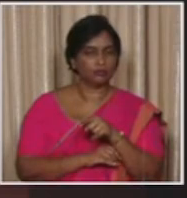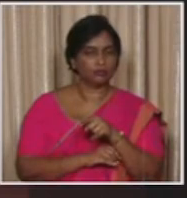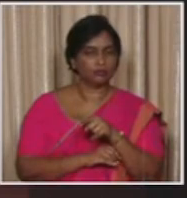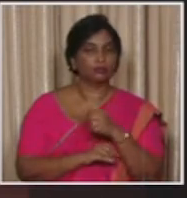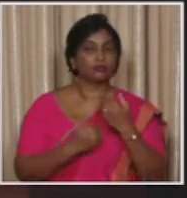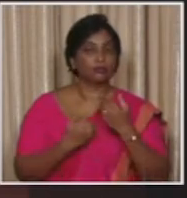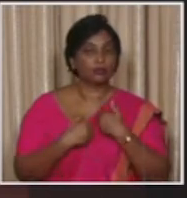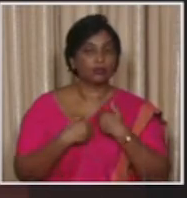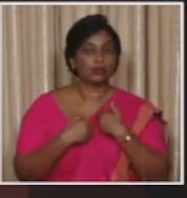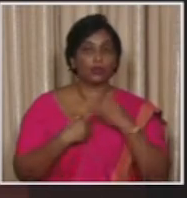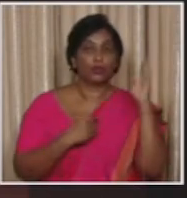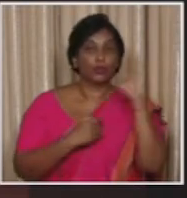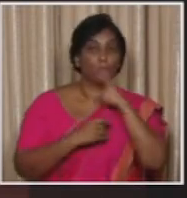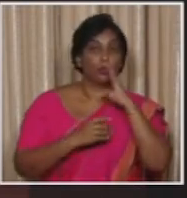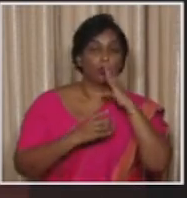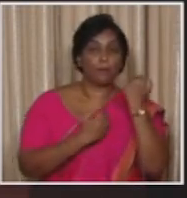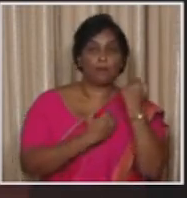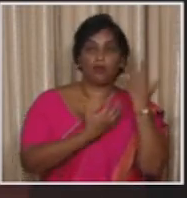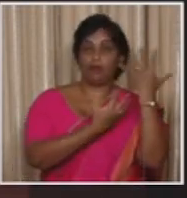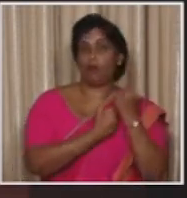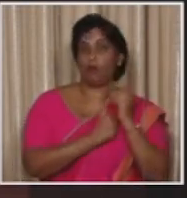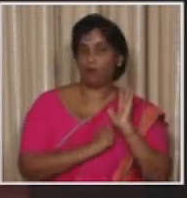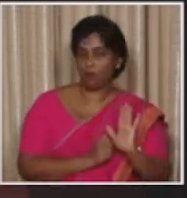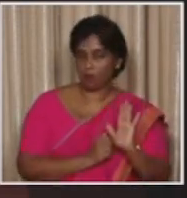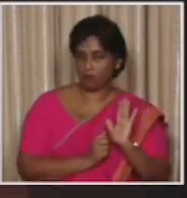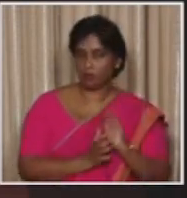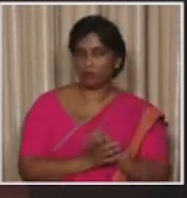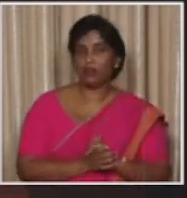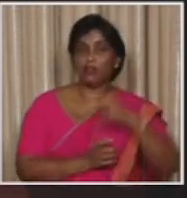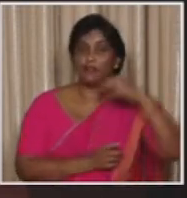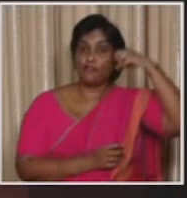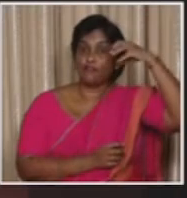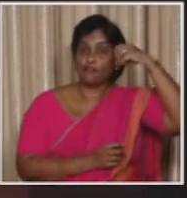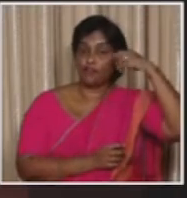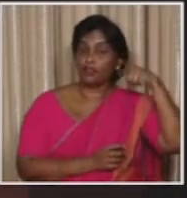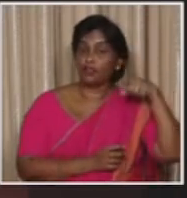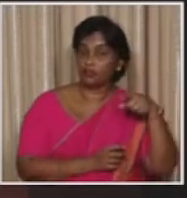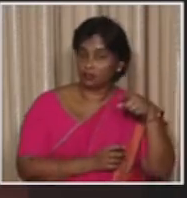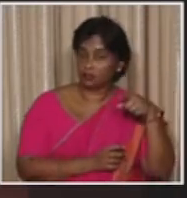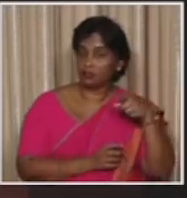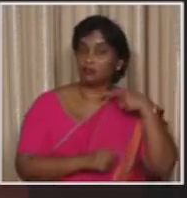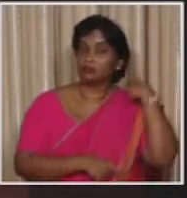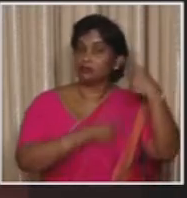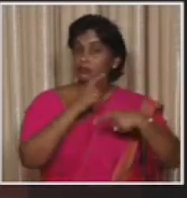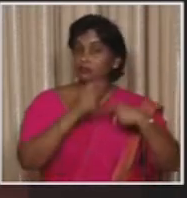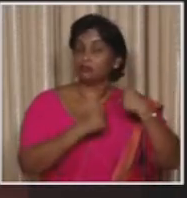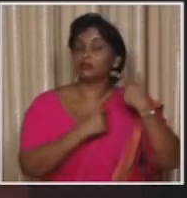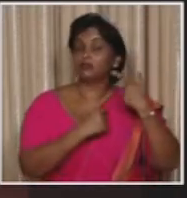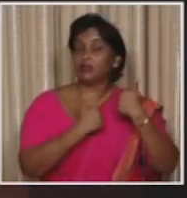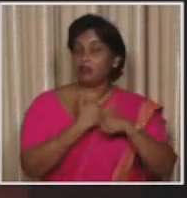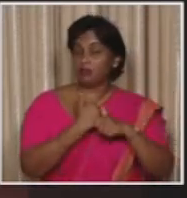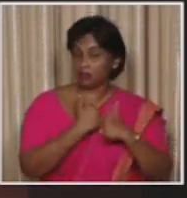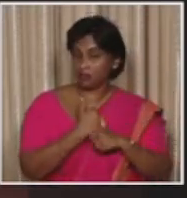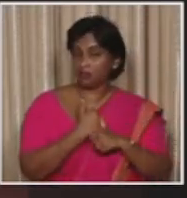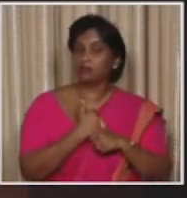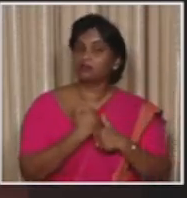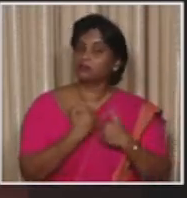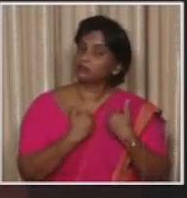අපි සුලම් බලයට යන්නට ඕන කියලා. විදුලි බලය ජනනය කිරීම